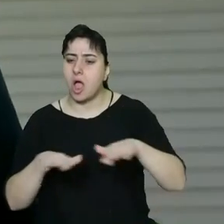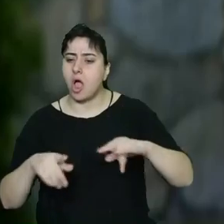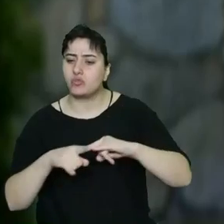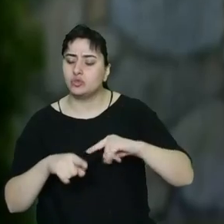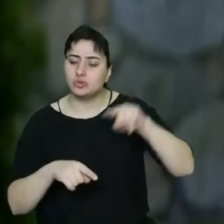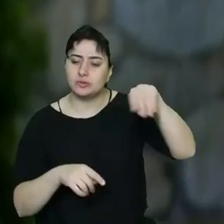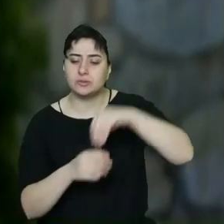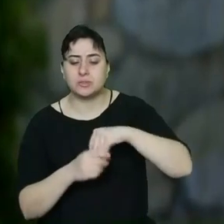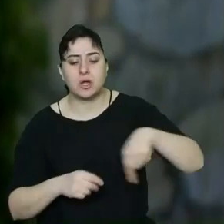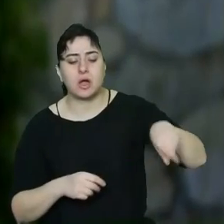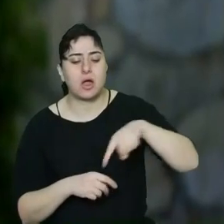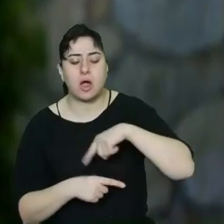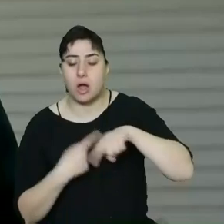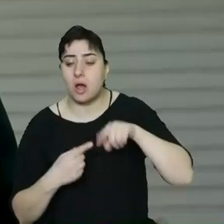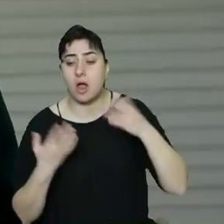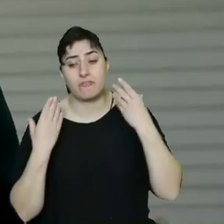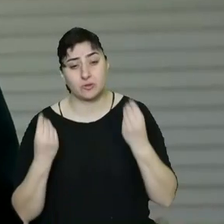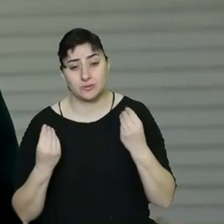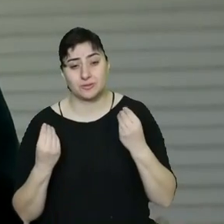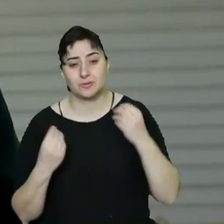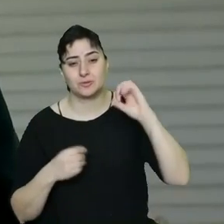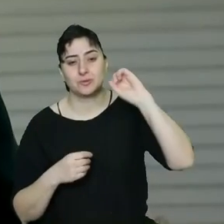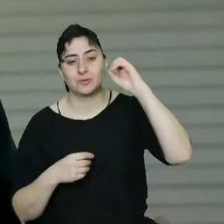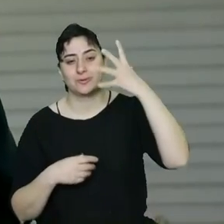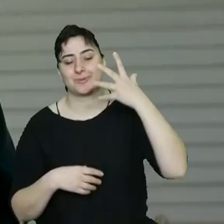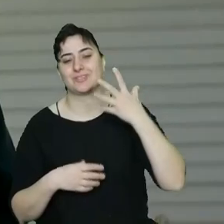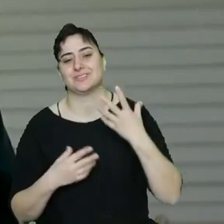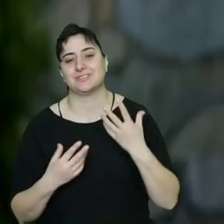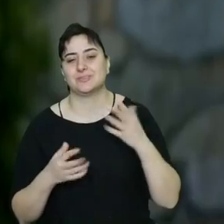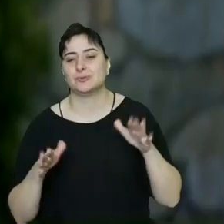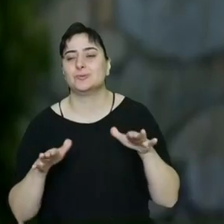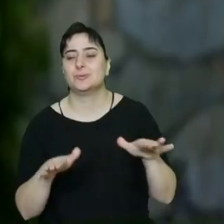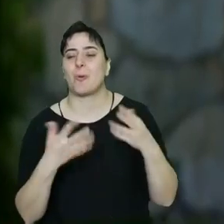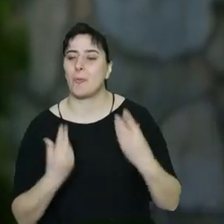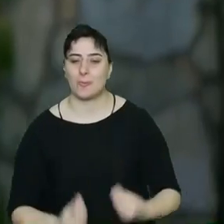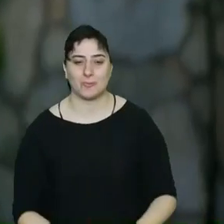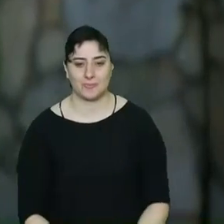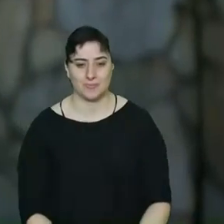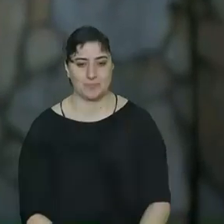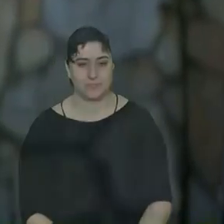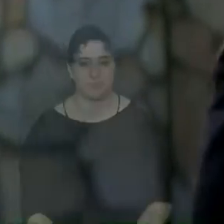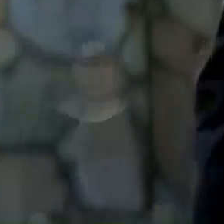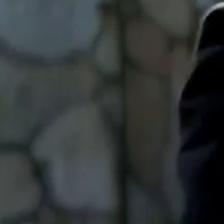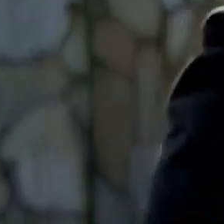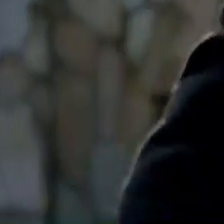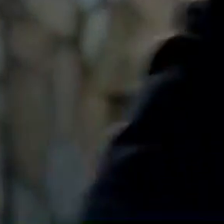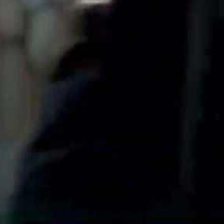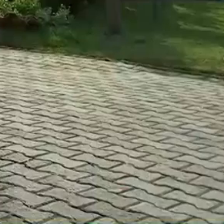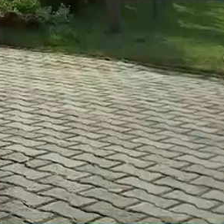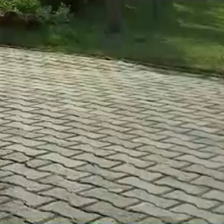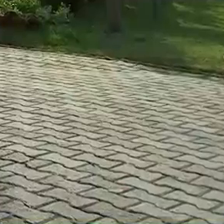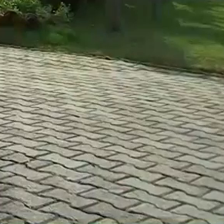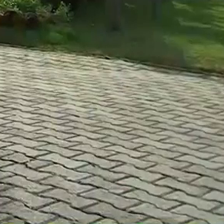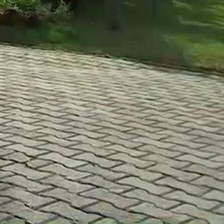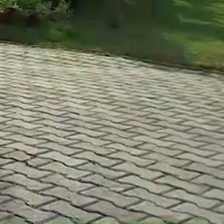kenarında ararsan malum hava çok güzel. Belki güneş dökmeye falan çıkmış. Şükrü sen görürsün der gibi dişlerini sıkarak gidiyor.